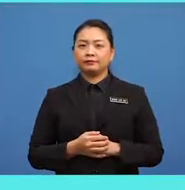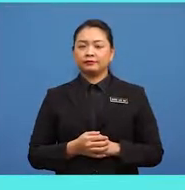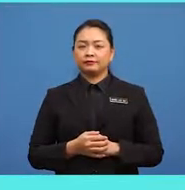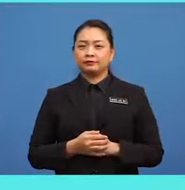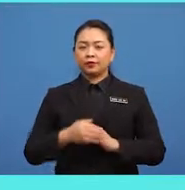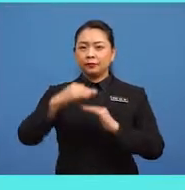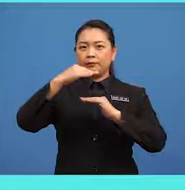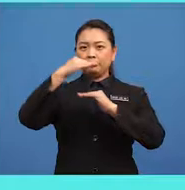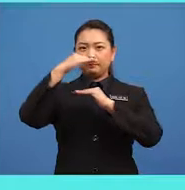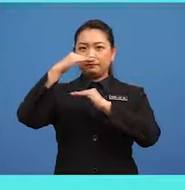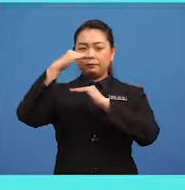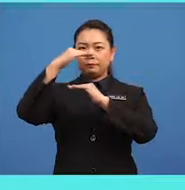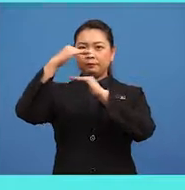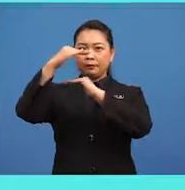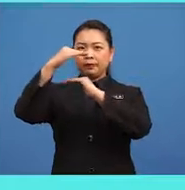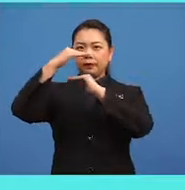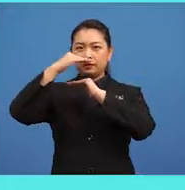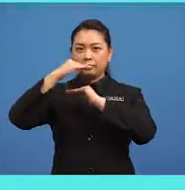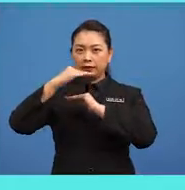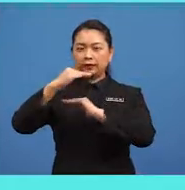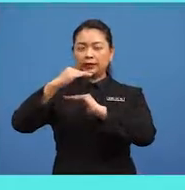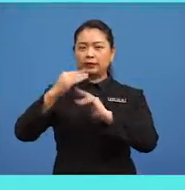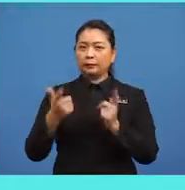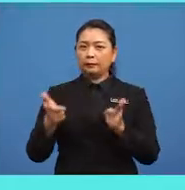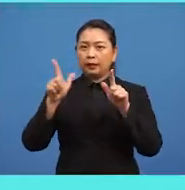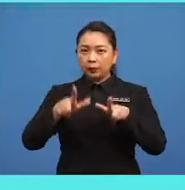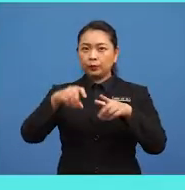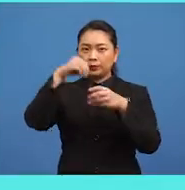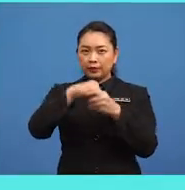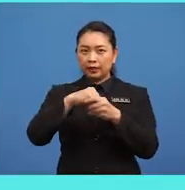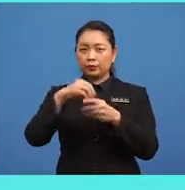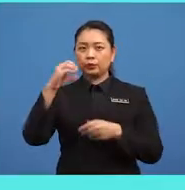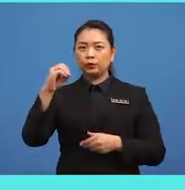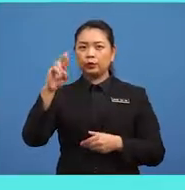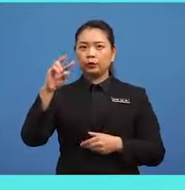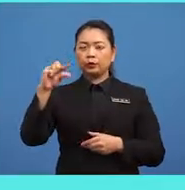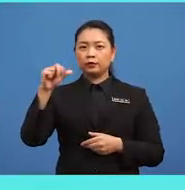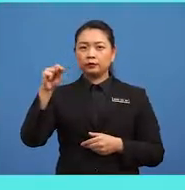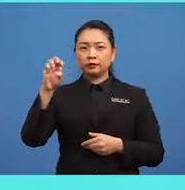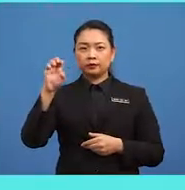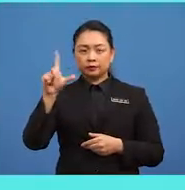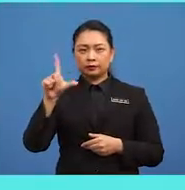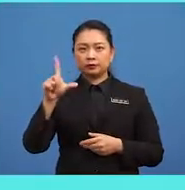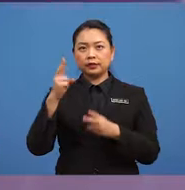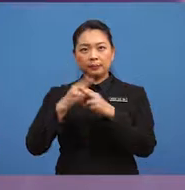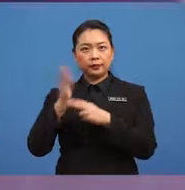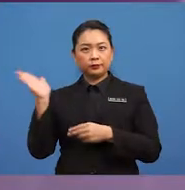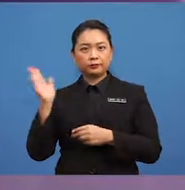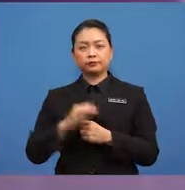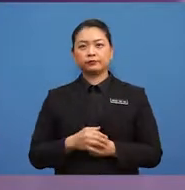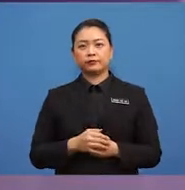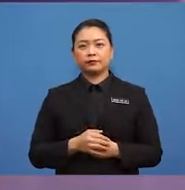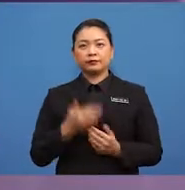Peringkat seterusnya berlaku dalam organel yang dikenali sebagai mitokondrion.